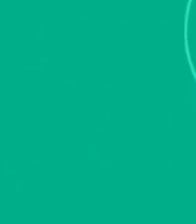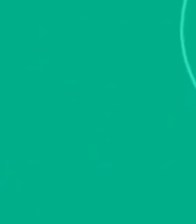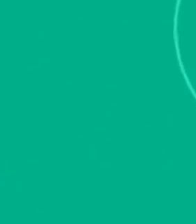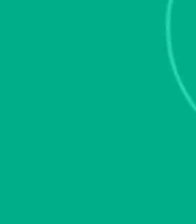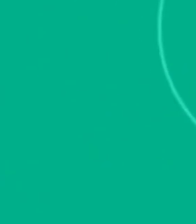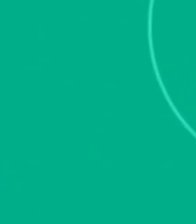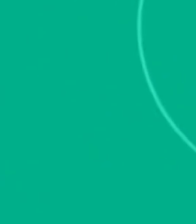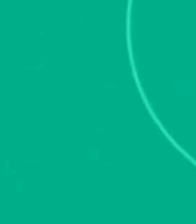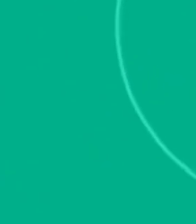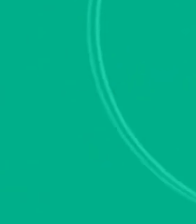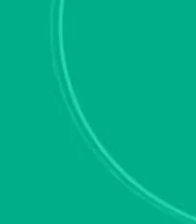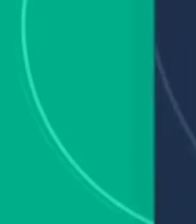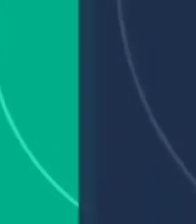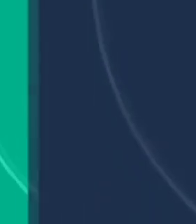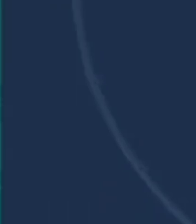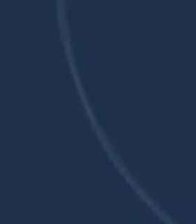Музика